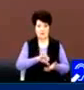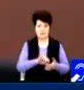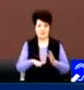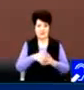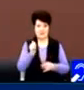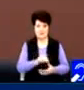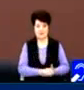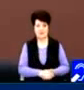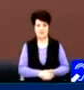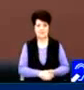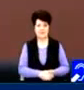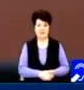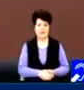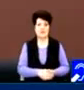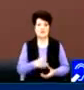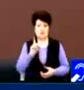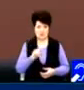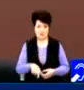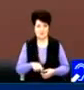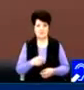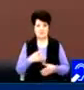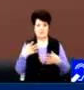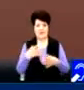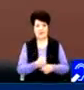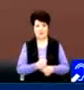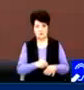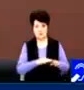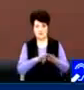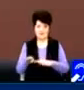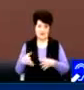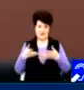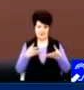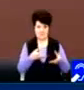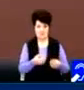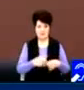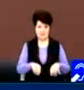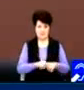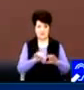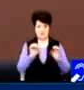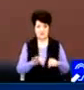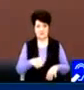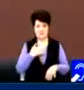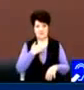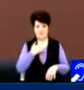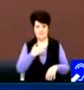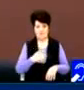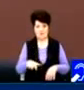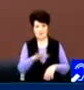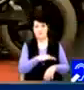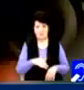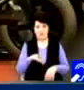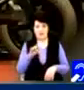alegeri ă știm că s a redus nivelul de influențare a acestor decizii de vot mai ales în mediul